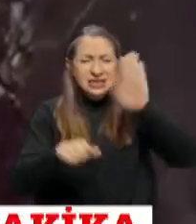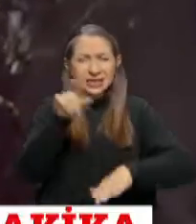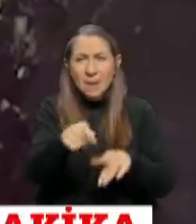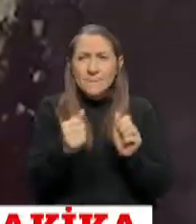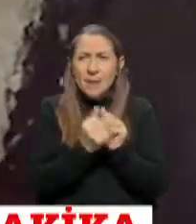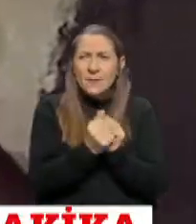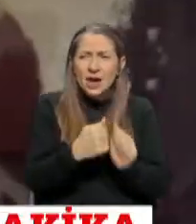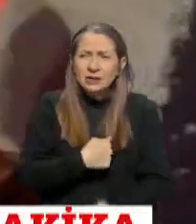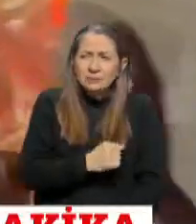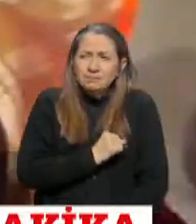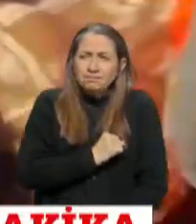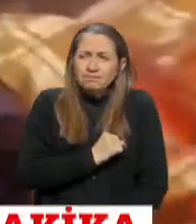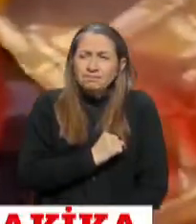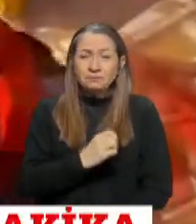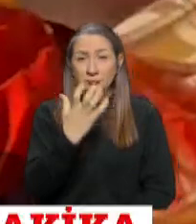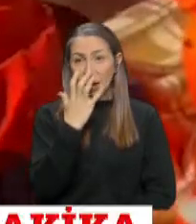altındakilerle atıyor.